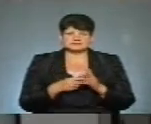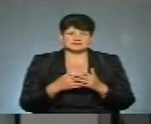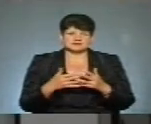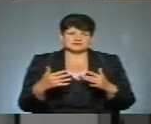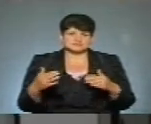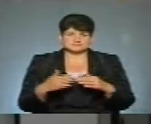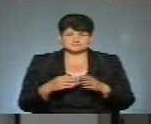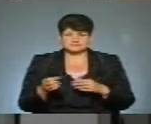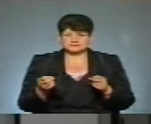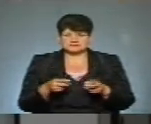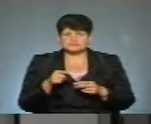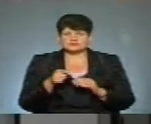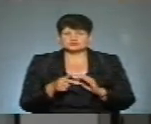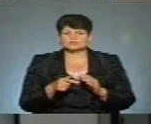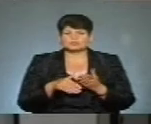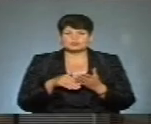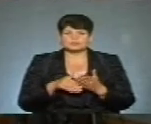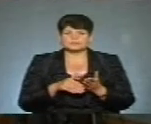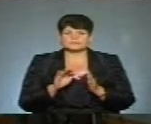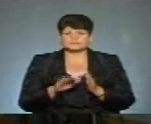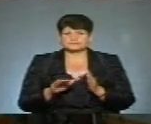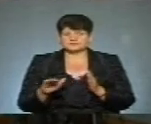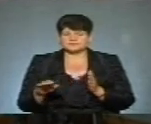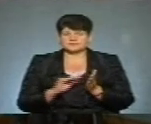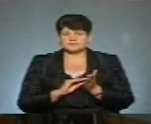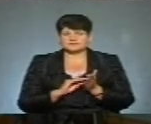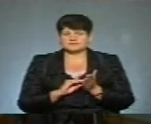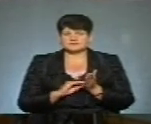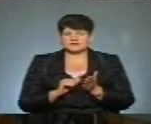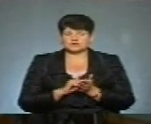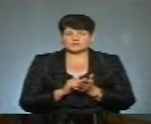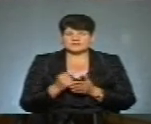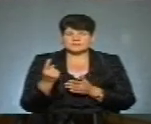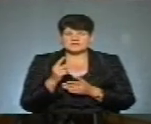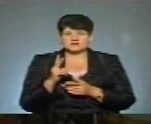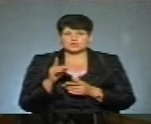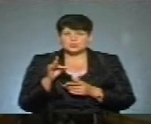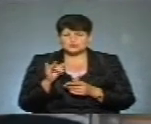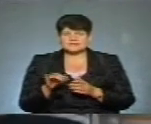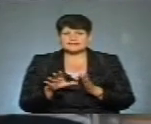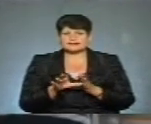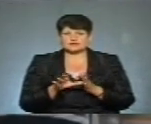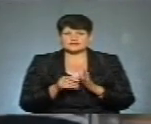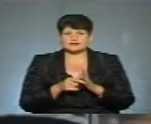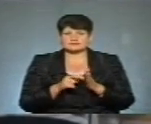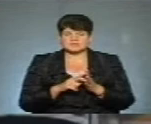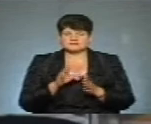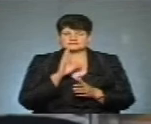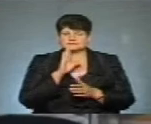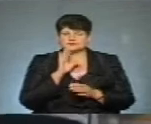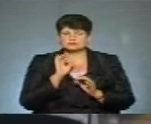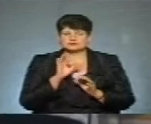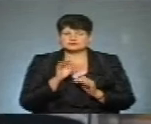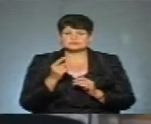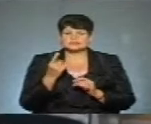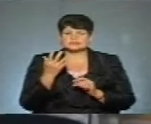цьому кабінеті викладачі університету допомагають абітурієнтам подавати документи на перший курс через електронний кабінет. Тетяна Лісовська розповідає,